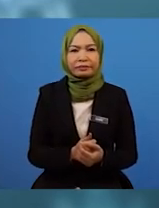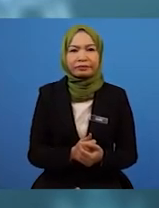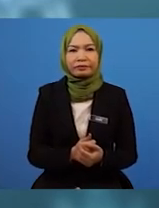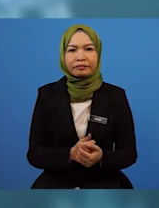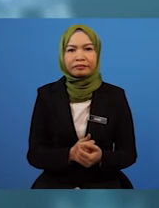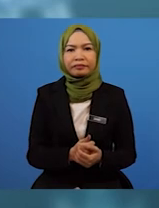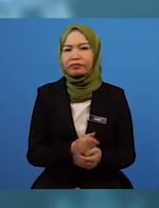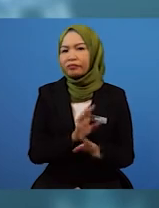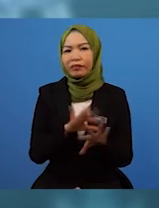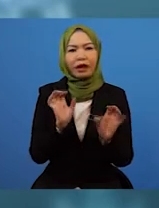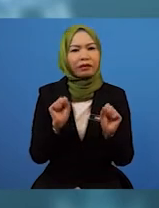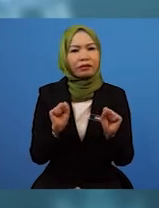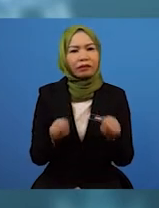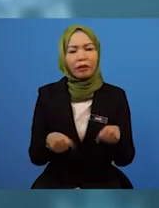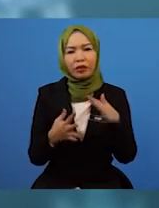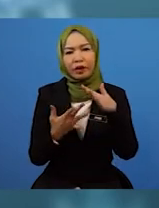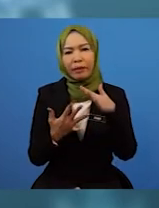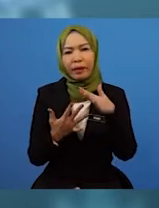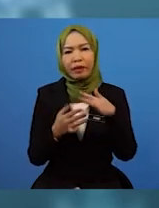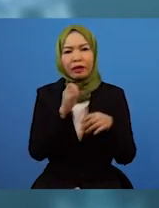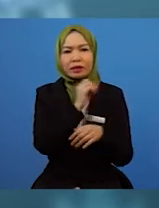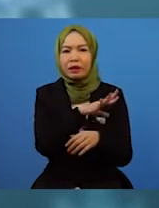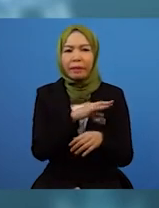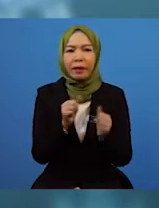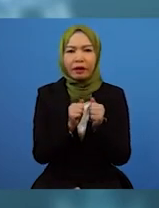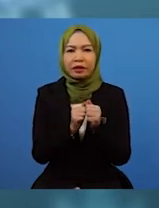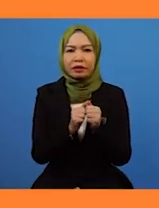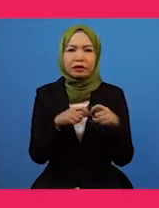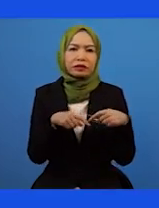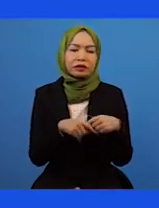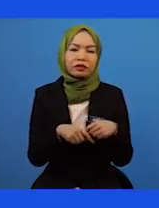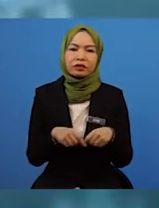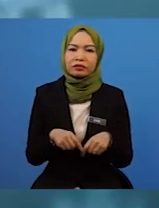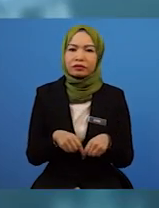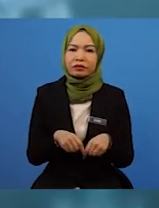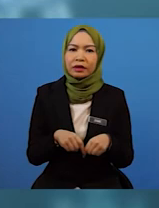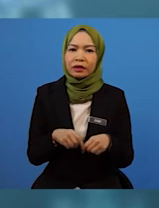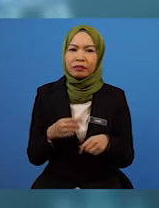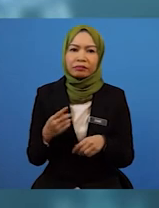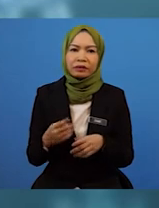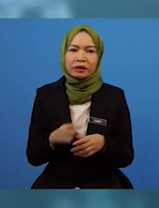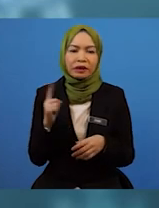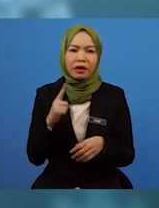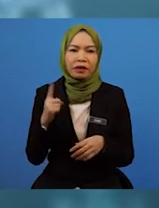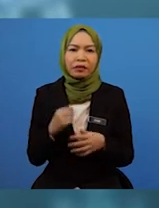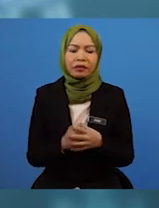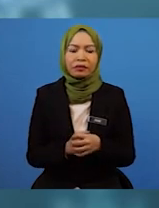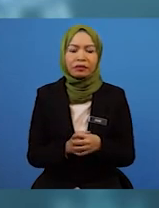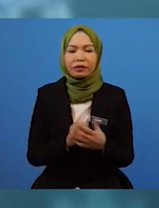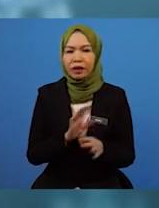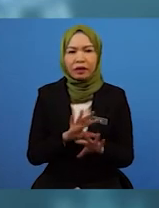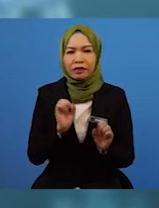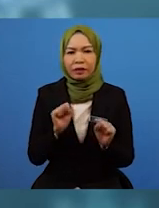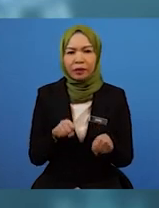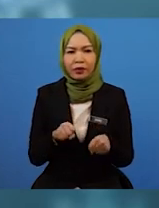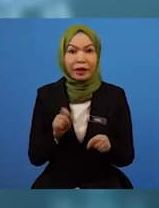tidak patut membakar sampah secara terbuka sesuka hati. Baiklah murid-murid, ini